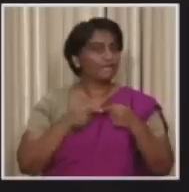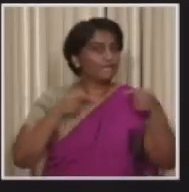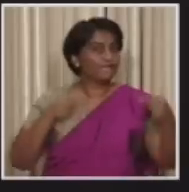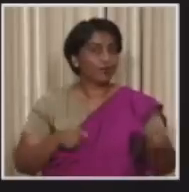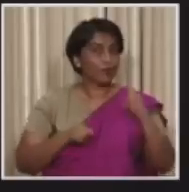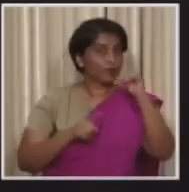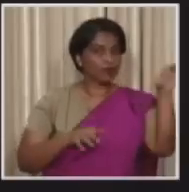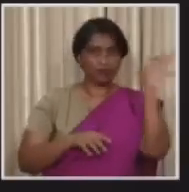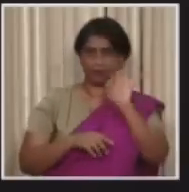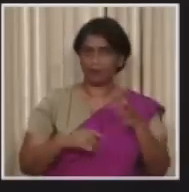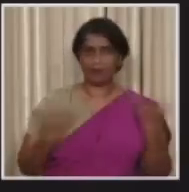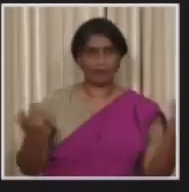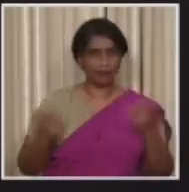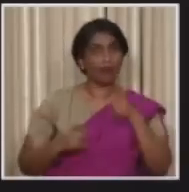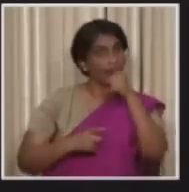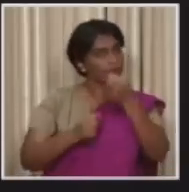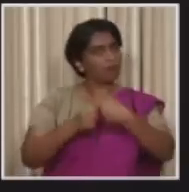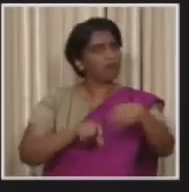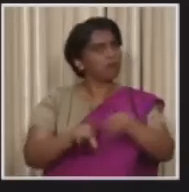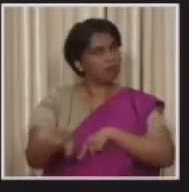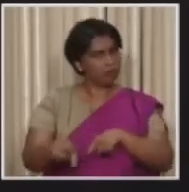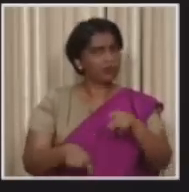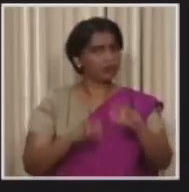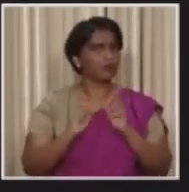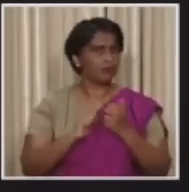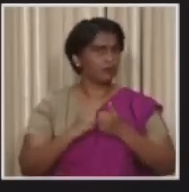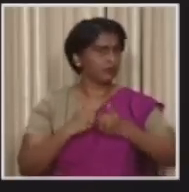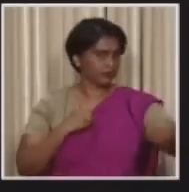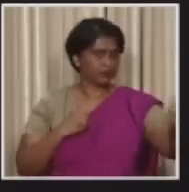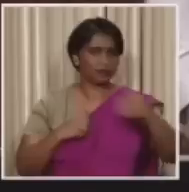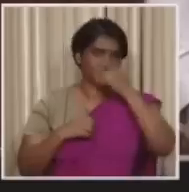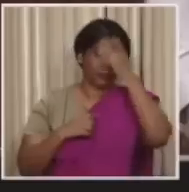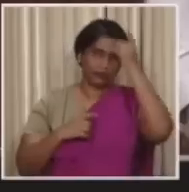පුළුවන් කමක් නැහැ එතුමල්ලත් වග කියන්න ඕන මේ ඇතුළත් සත්‍යයන් වලට